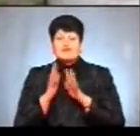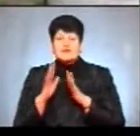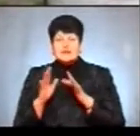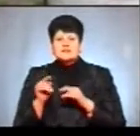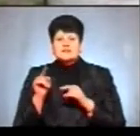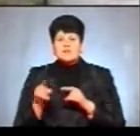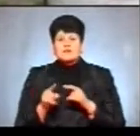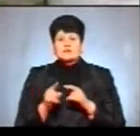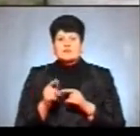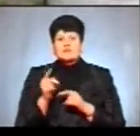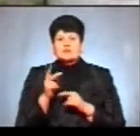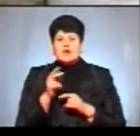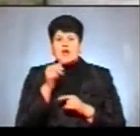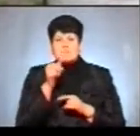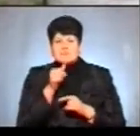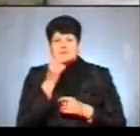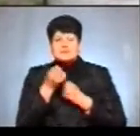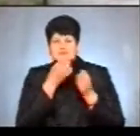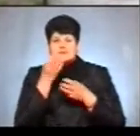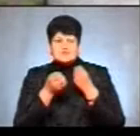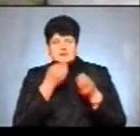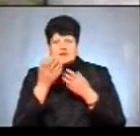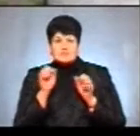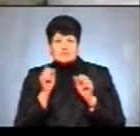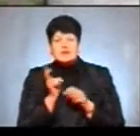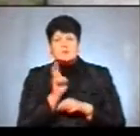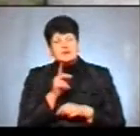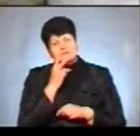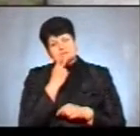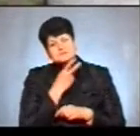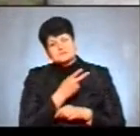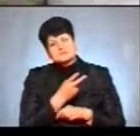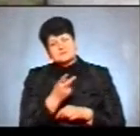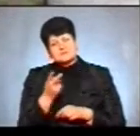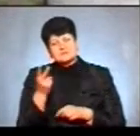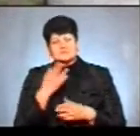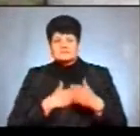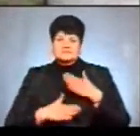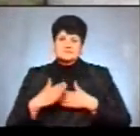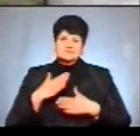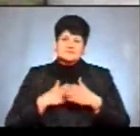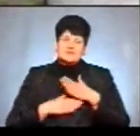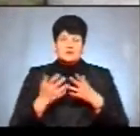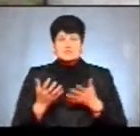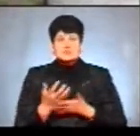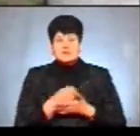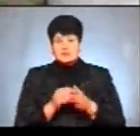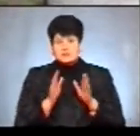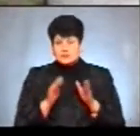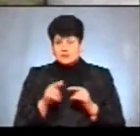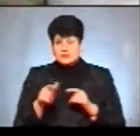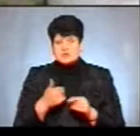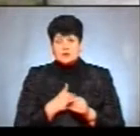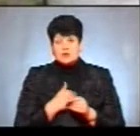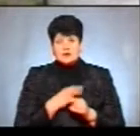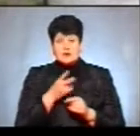цвісти до півтора місяці. Тобто ви спокійно можете прийти і насолодитися ним. Тим більше, якщо ви будете зривати ці рослини, люди, які